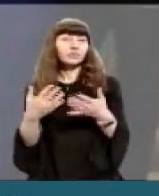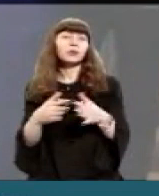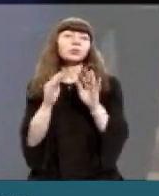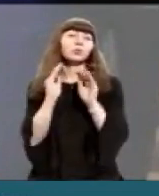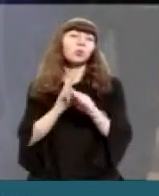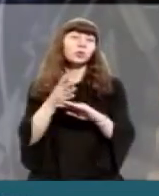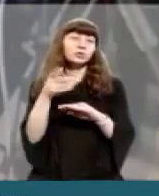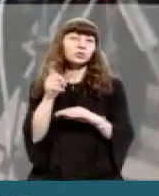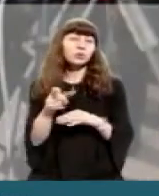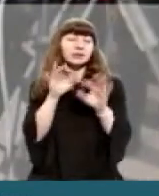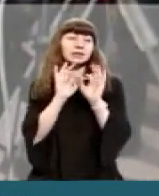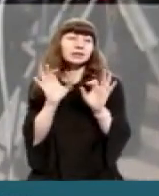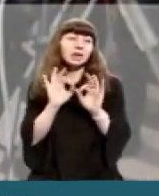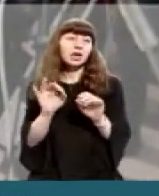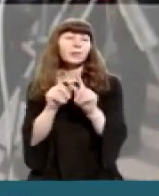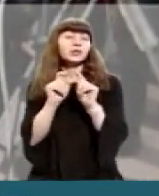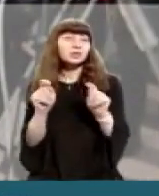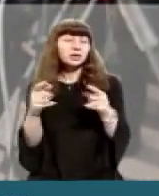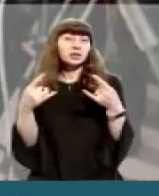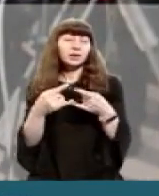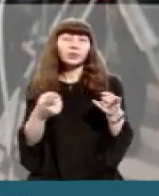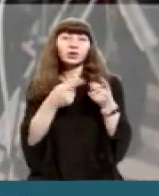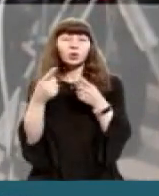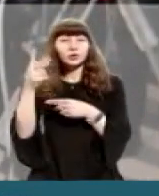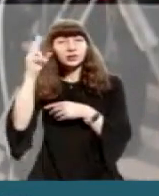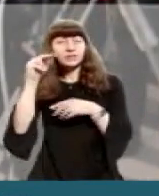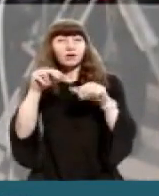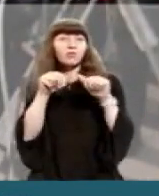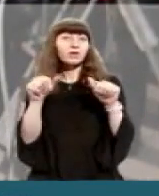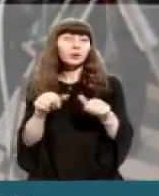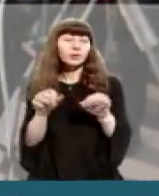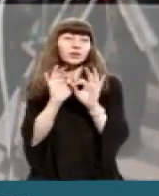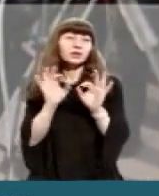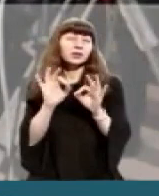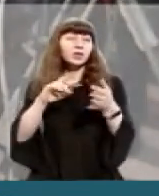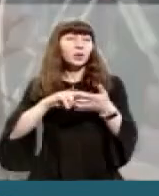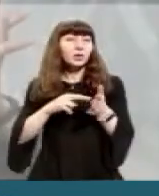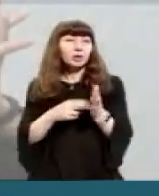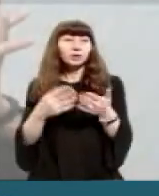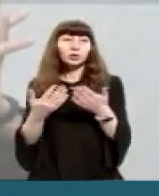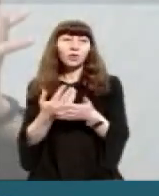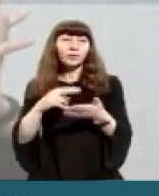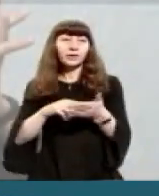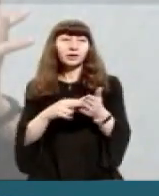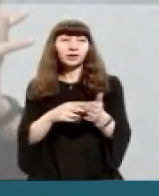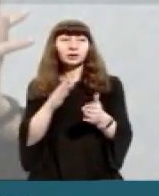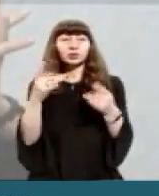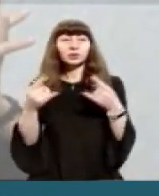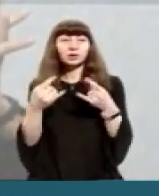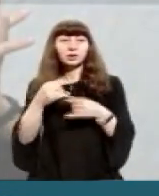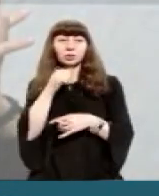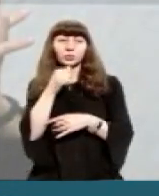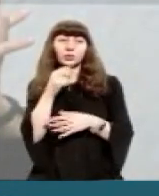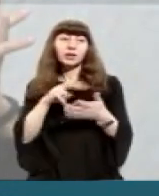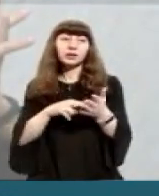Гостю рассказали о становлении телеканала, переходе на цифровой формат вещания, а также поделились планами и новыми проектами, которые телеканал